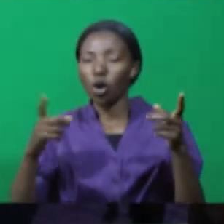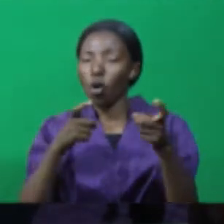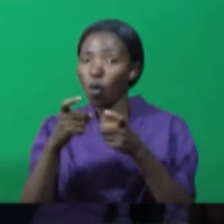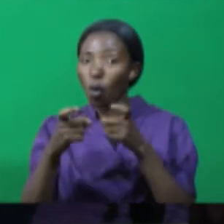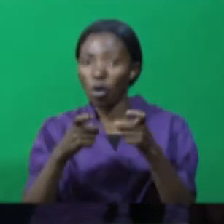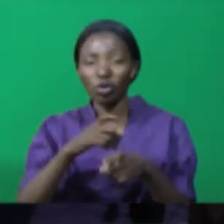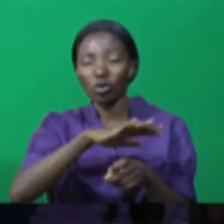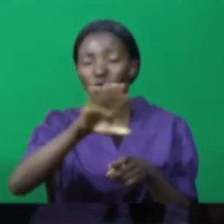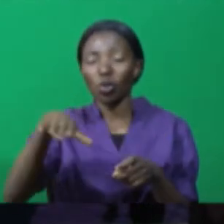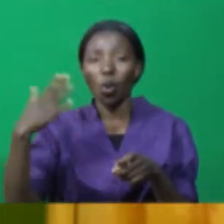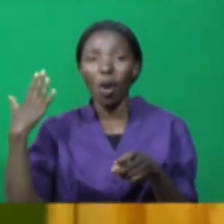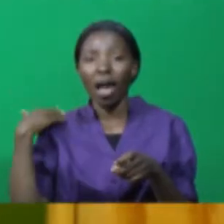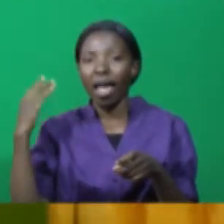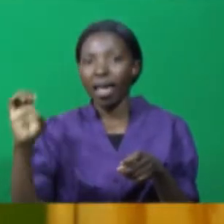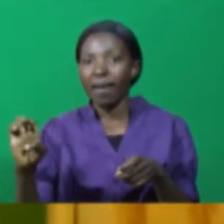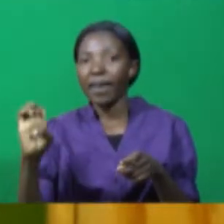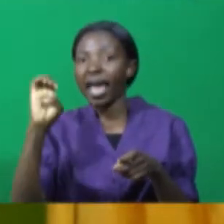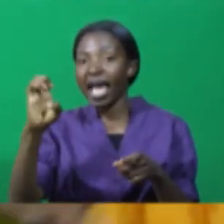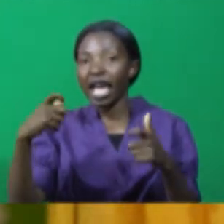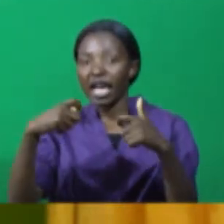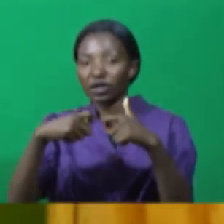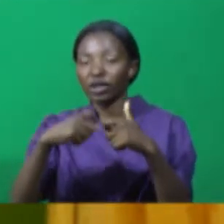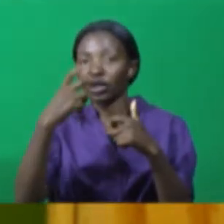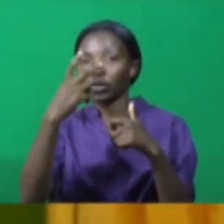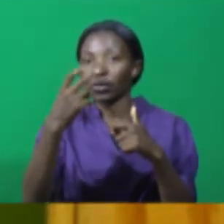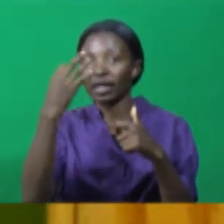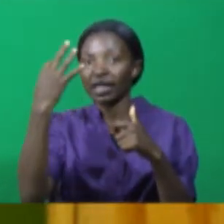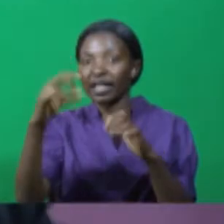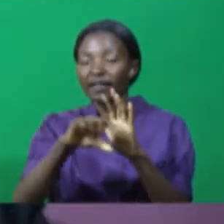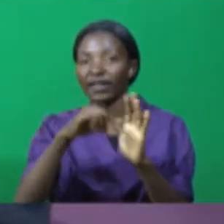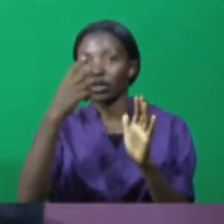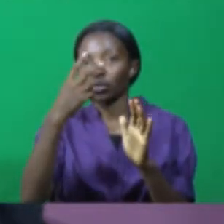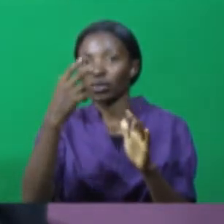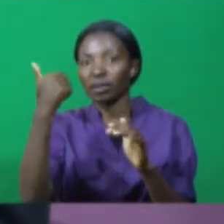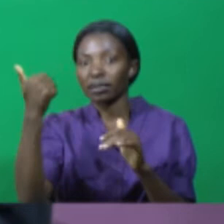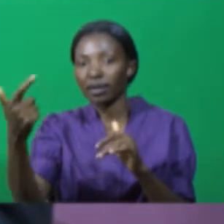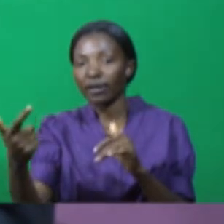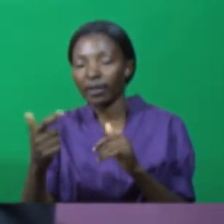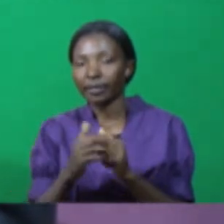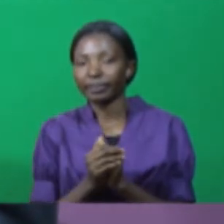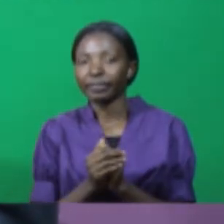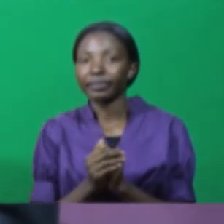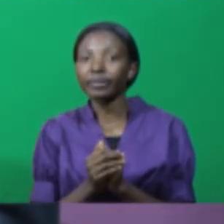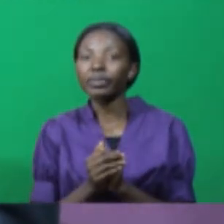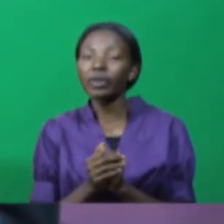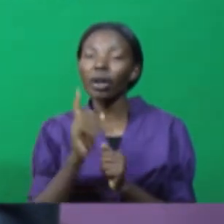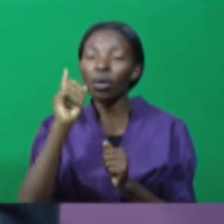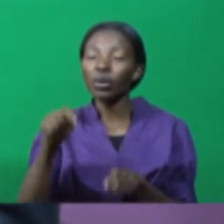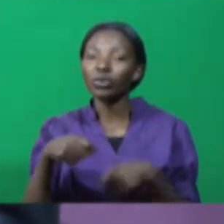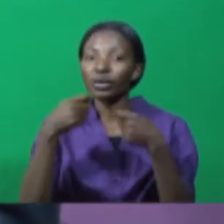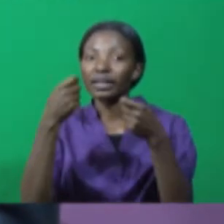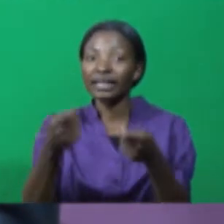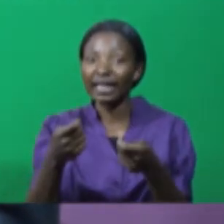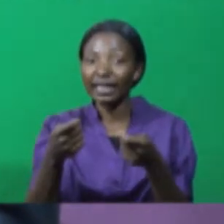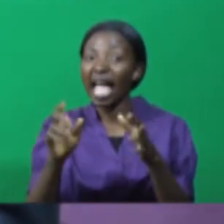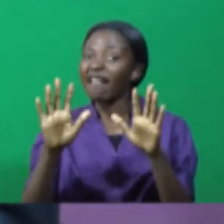enemy. Inzwa pana Exodus 23 unzwe pa 27. Exodus 23 verse 27. Ndichatuma